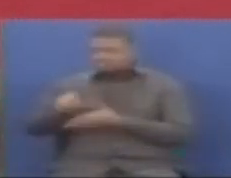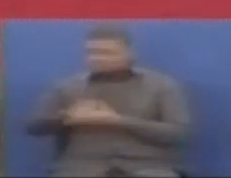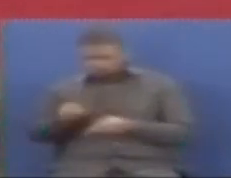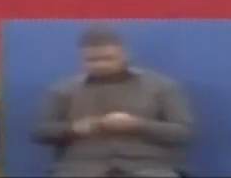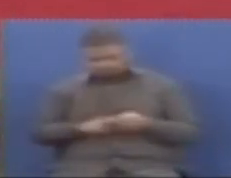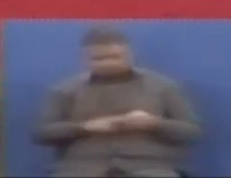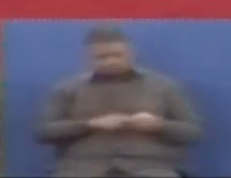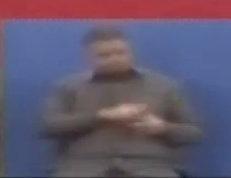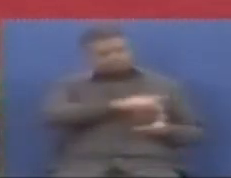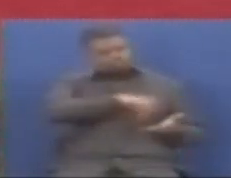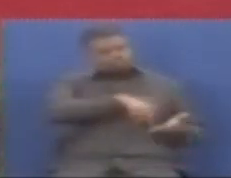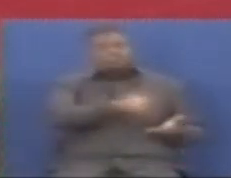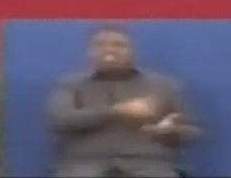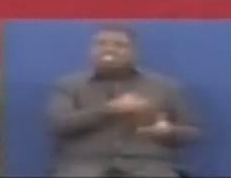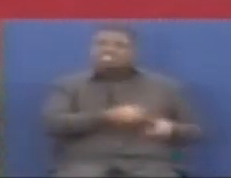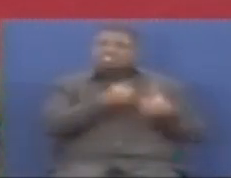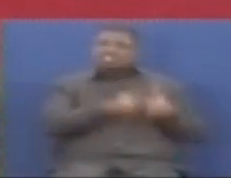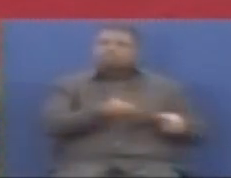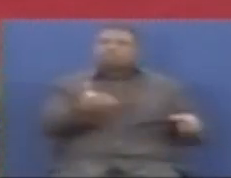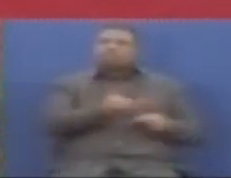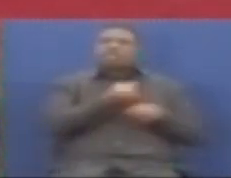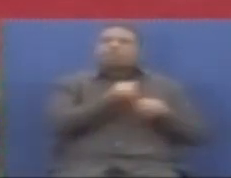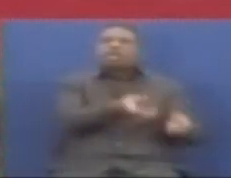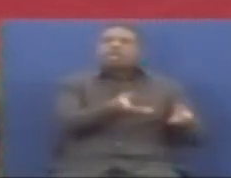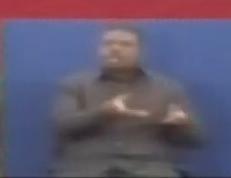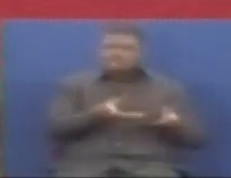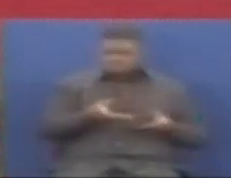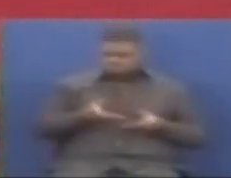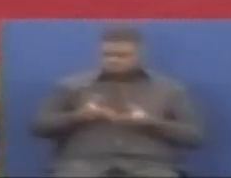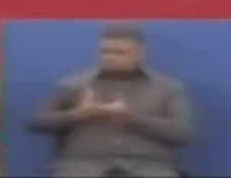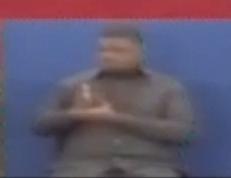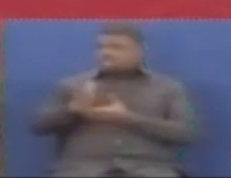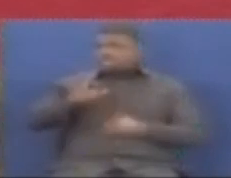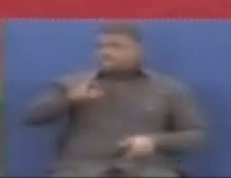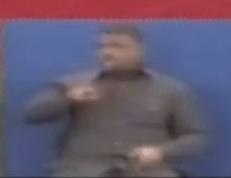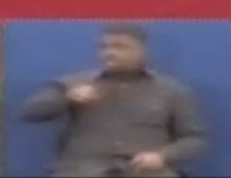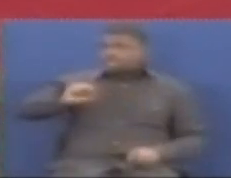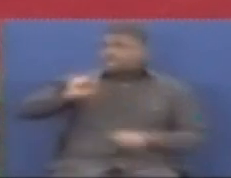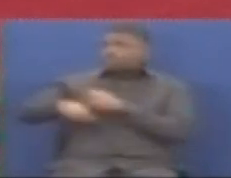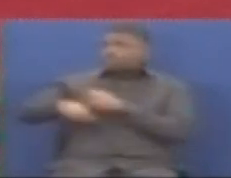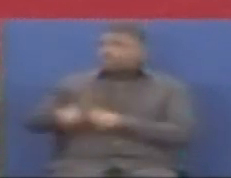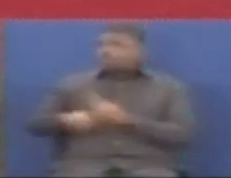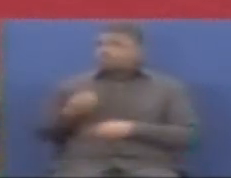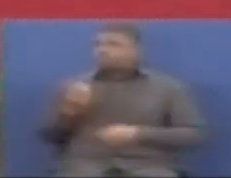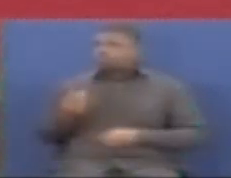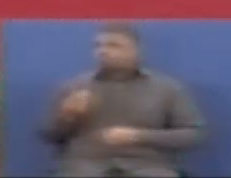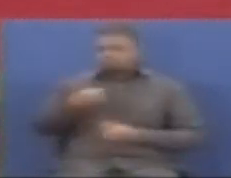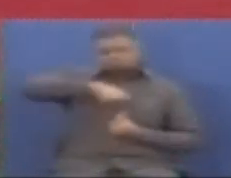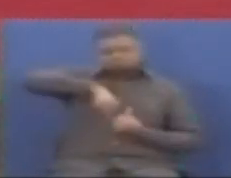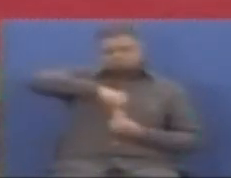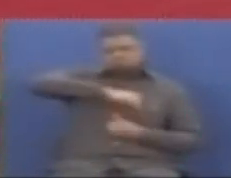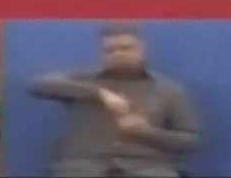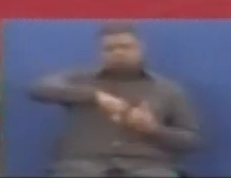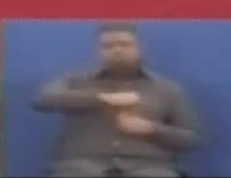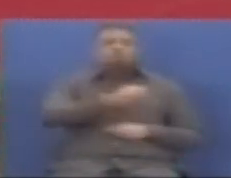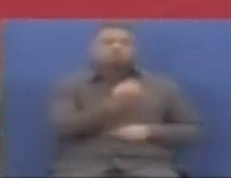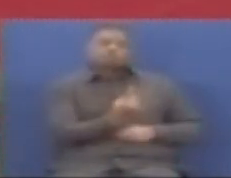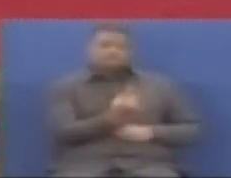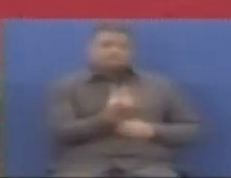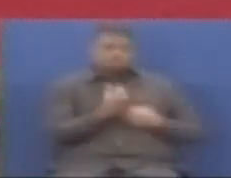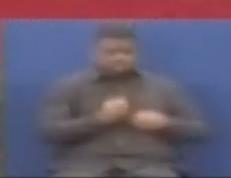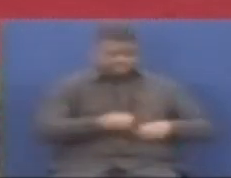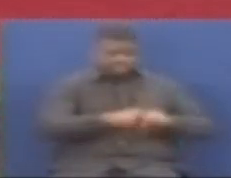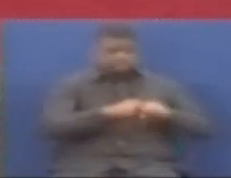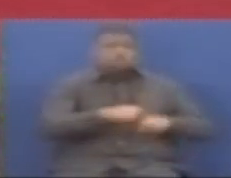ya wilaya Korogwe vijijini vinatarajiwa kupatia umeme kupitia mradi wa REA au mradi wa tatu mzunguko wa kwanza unaoendelea kutekelezwa.